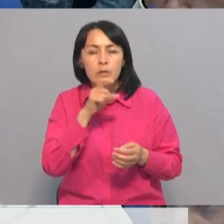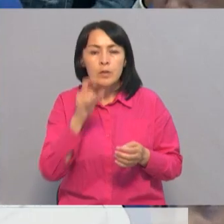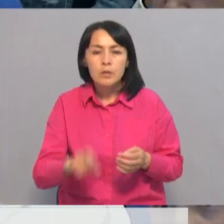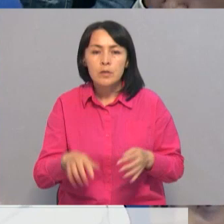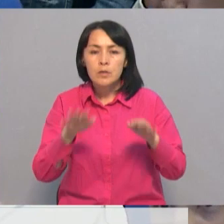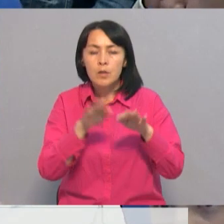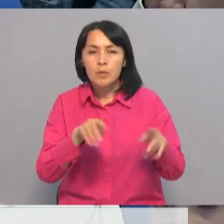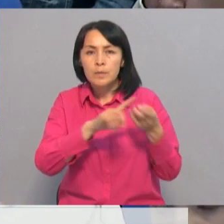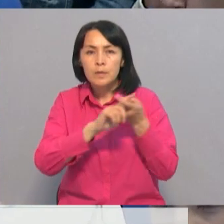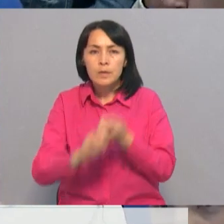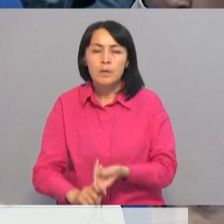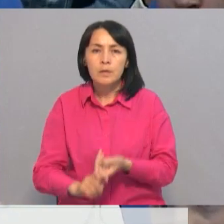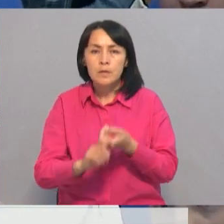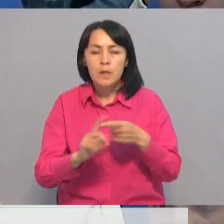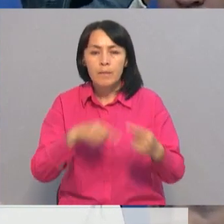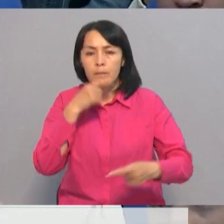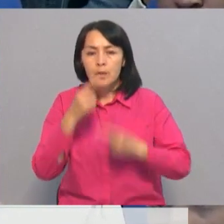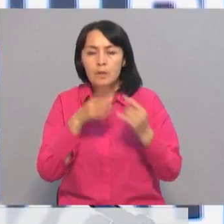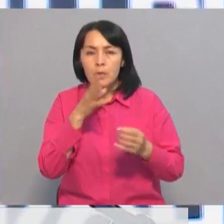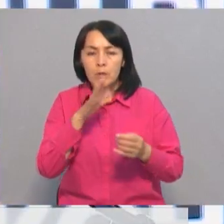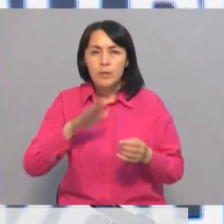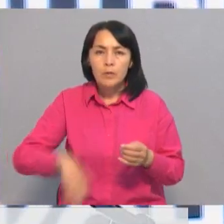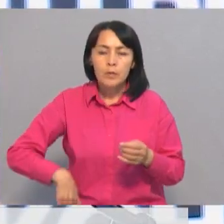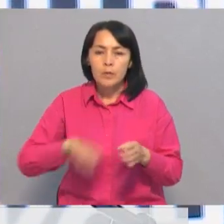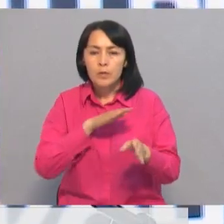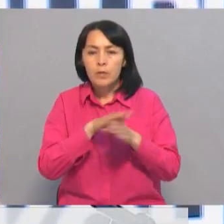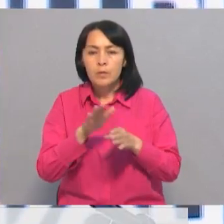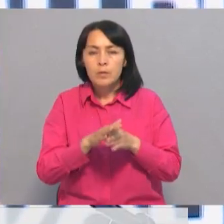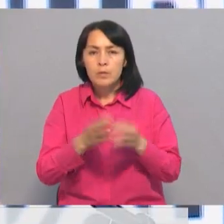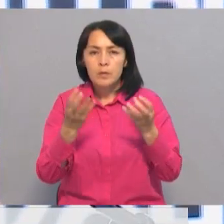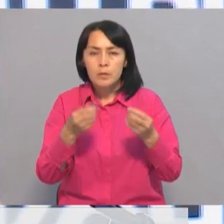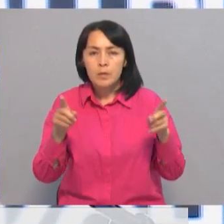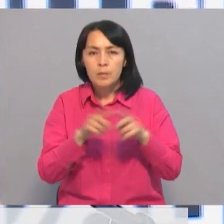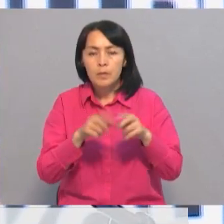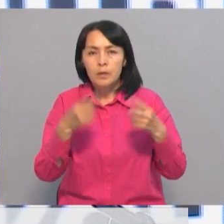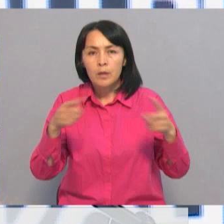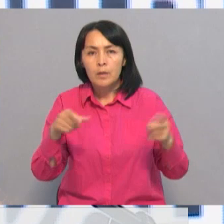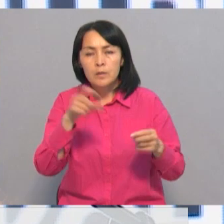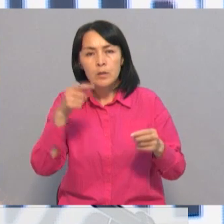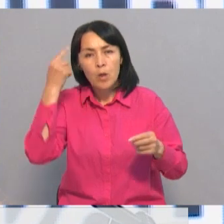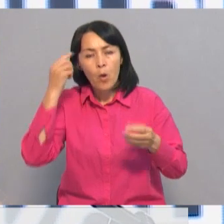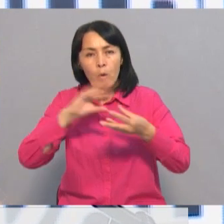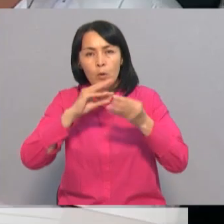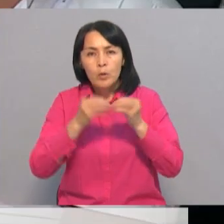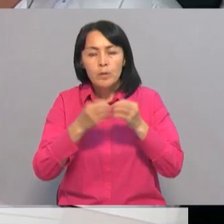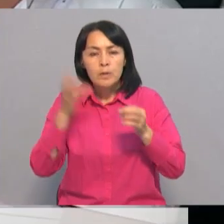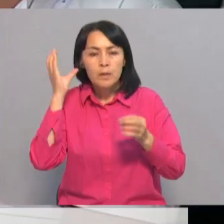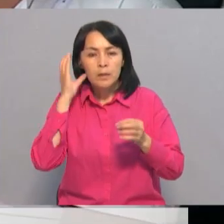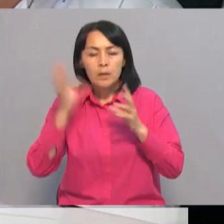ұрпақтар сабақтастығы кері байланыс кезеңінен соң ұйымдастырушы модераторлар мен спикерлердің ой тұжырымдары